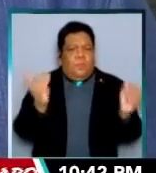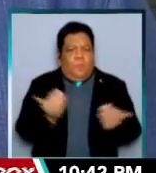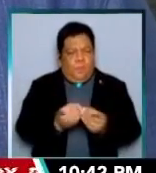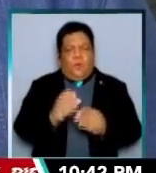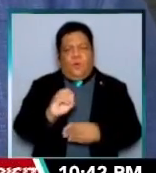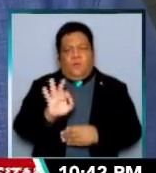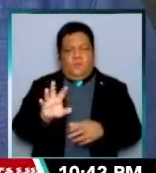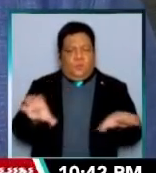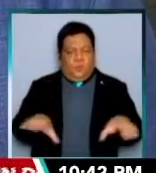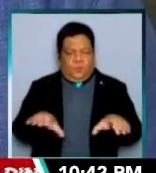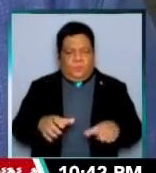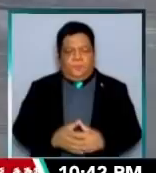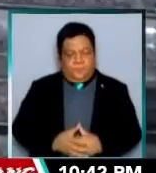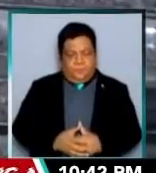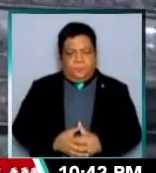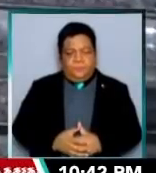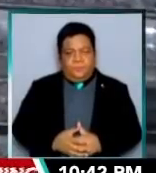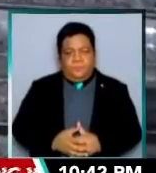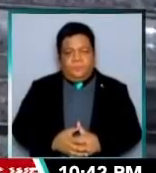Salazar, GMA News.